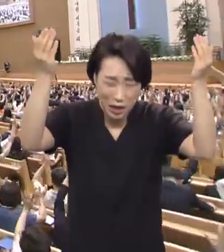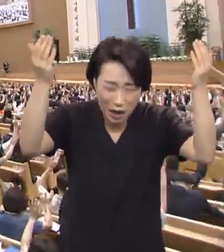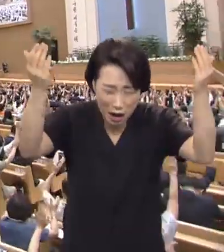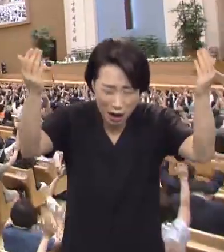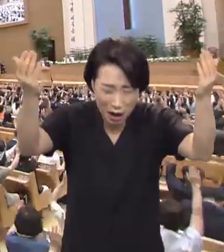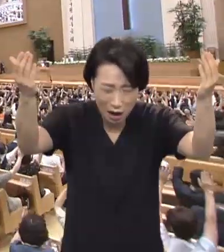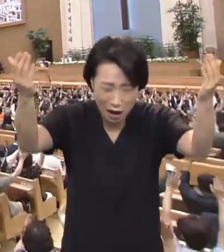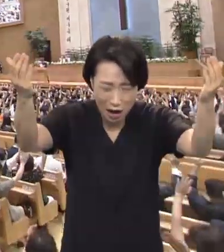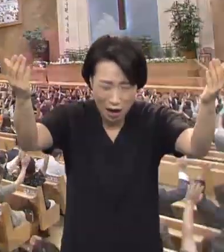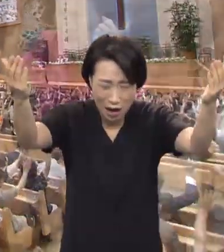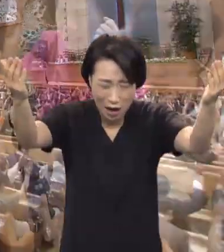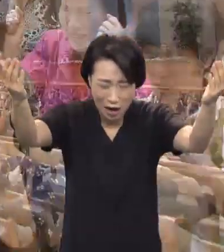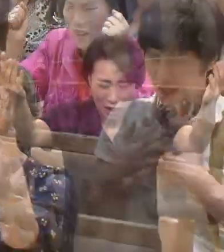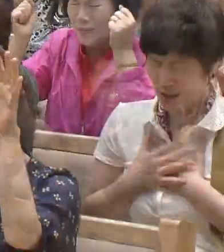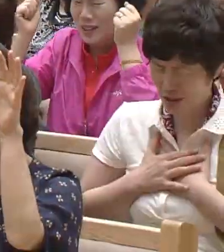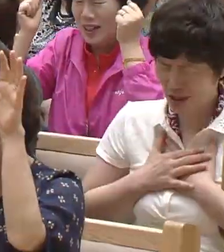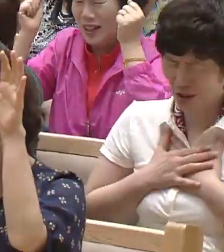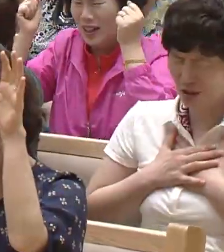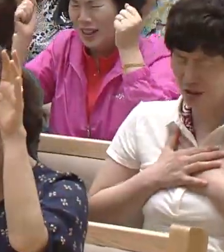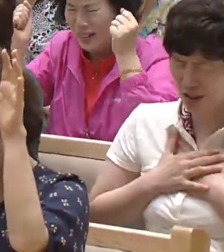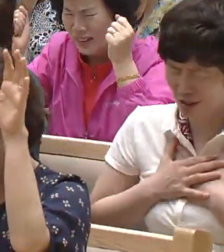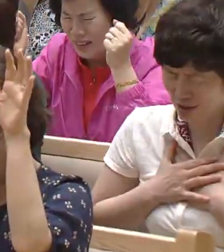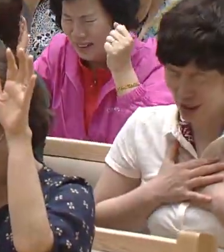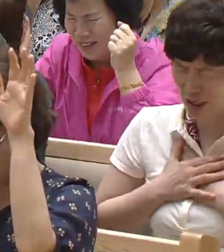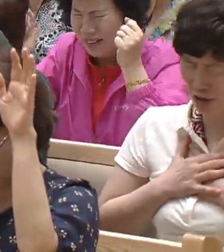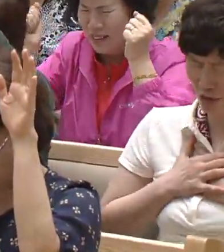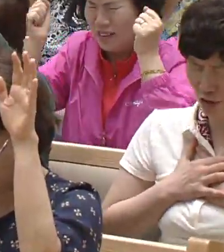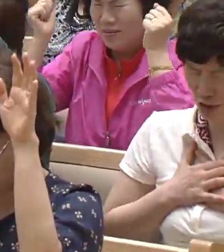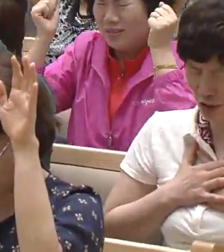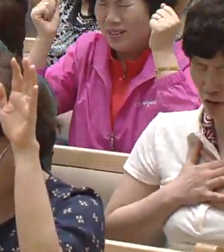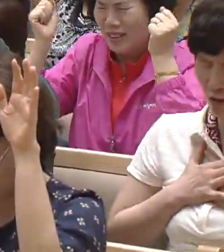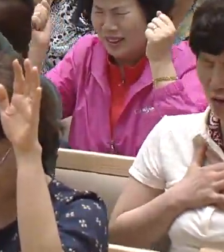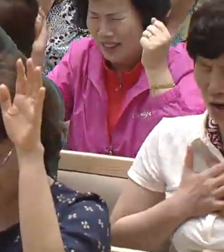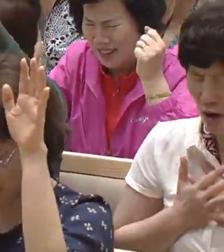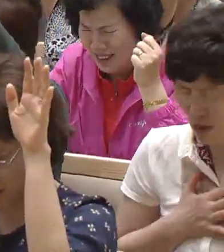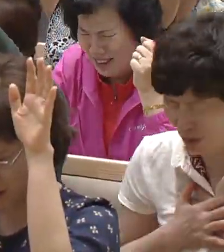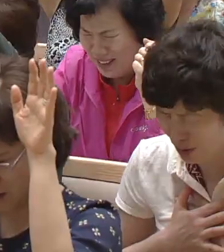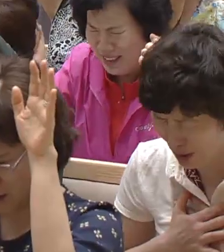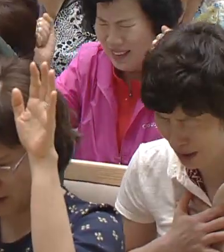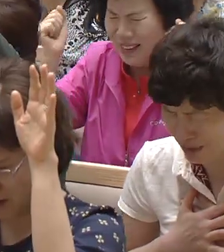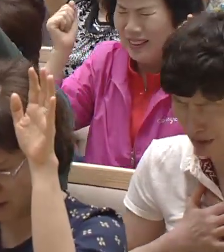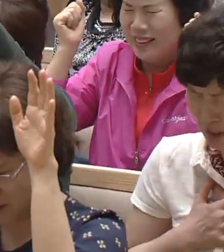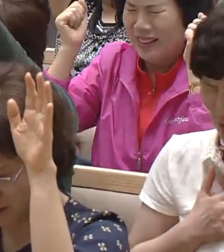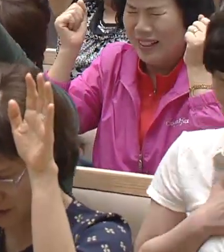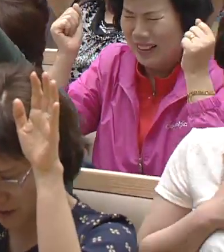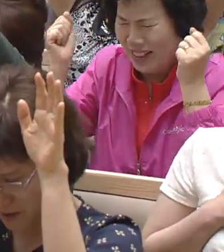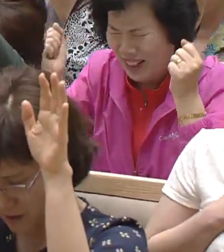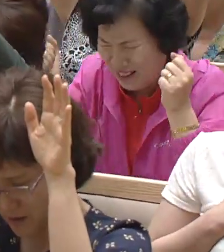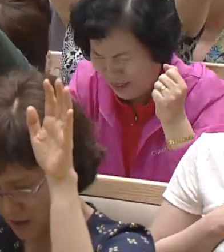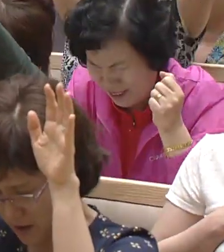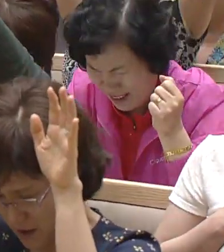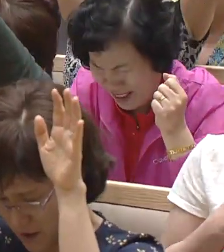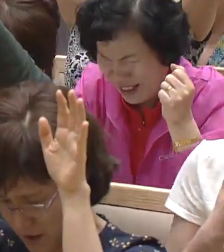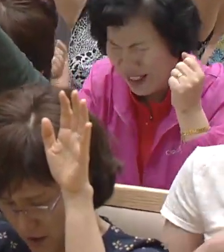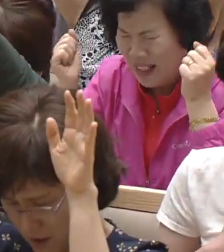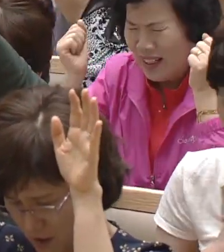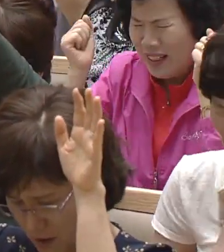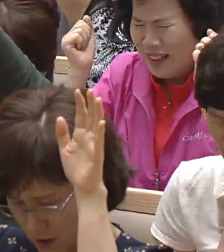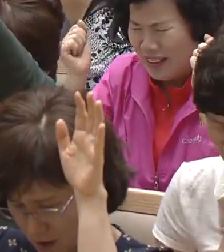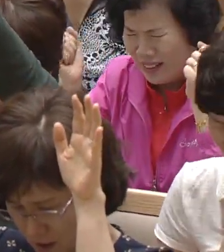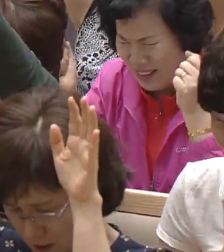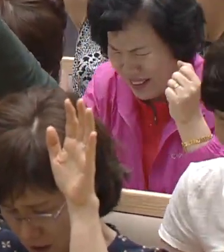주여, 내 안에 사랑이 없음을 용서하여 주시옵소서. 내 안에 사랑이